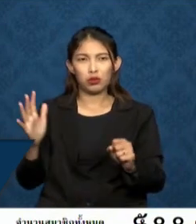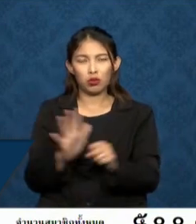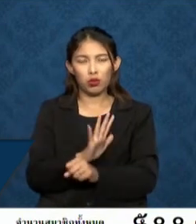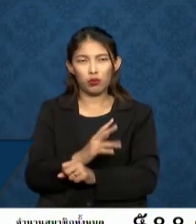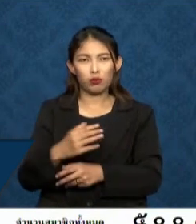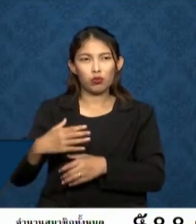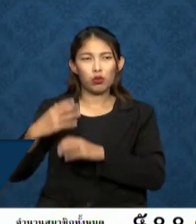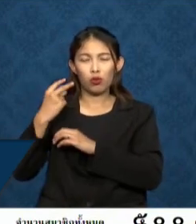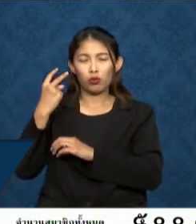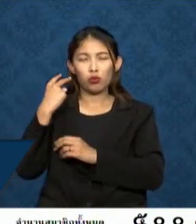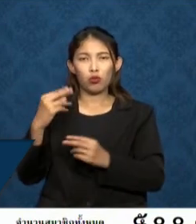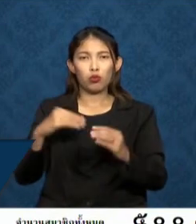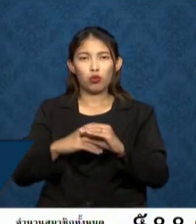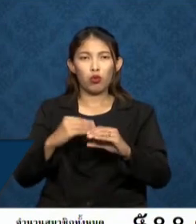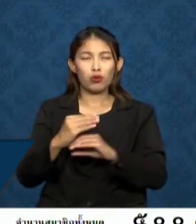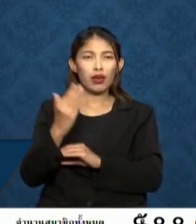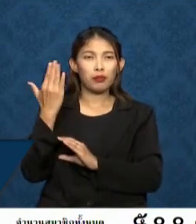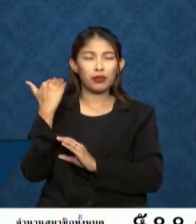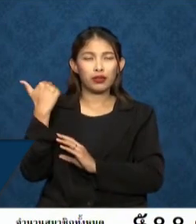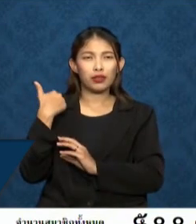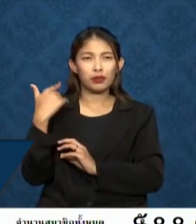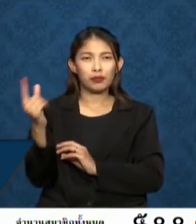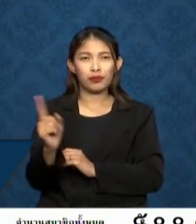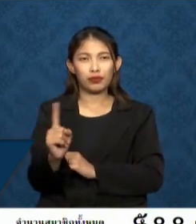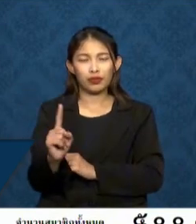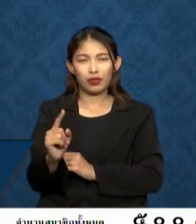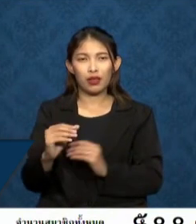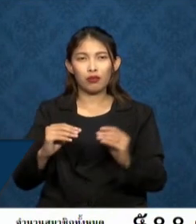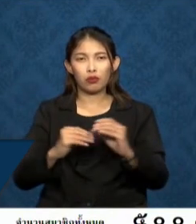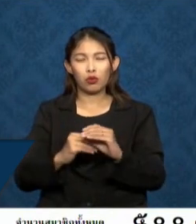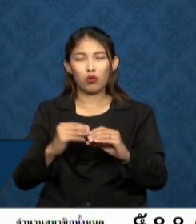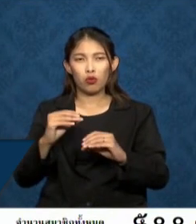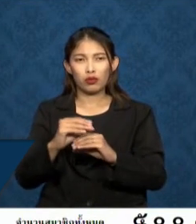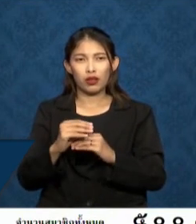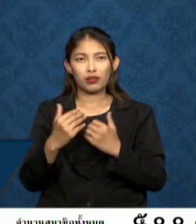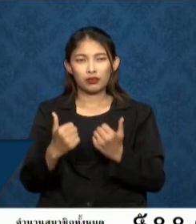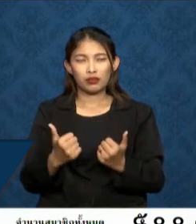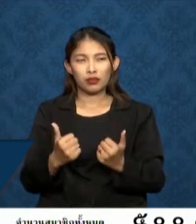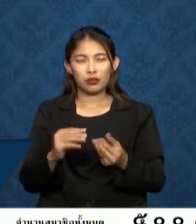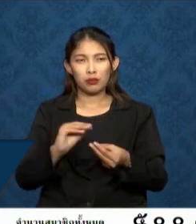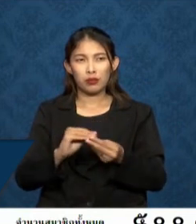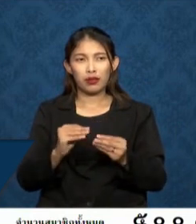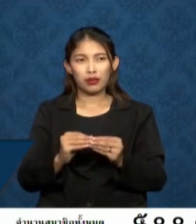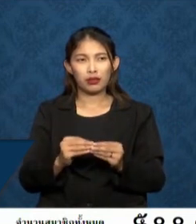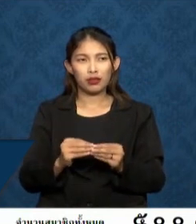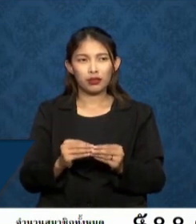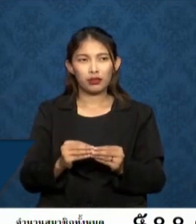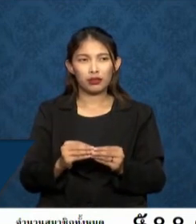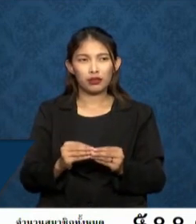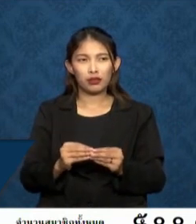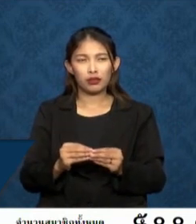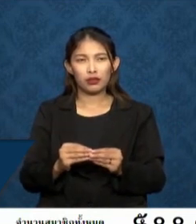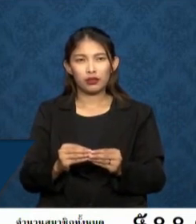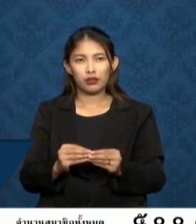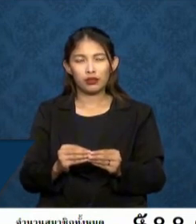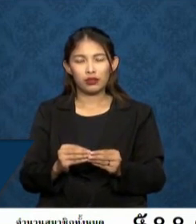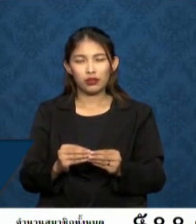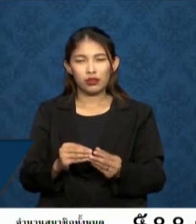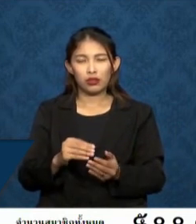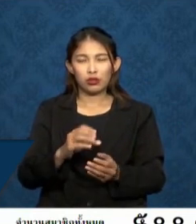ครู่โครงการที่ผมบอกว่ามันมีก่อนหน้านี้คือโครงการของหมายเลขดักคอลเซ็นเตอร์ซึ่งเป็น